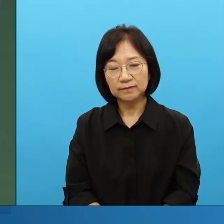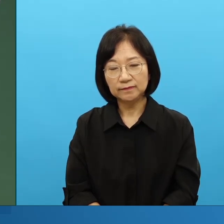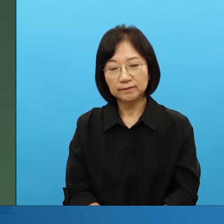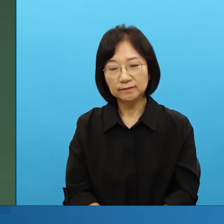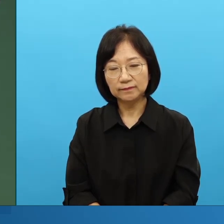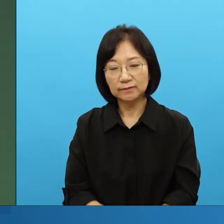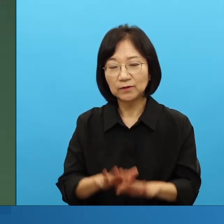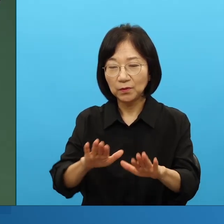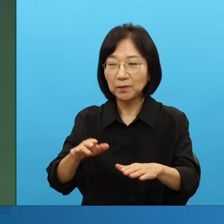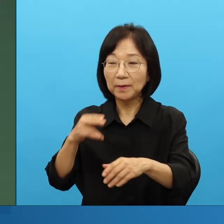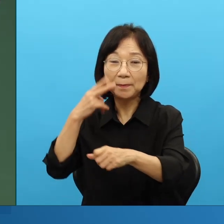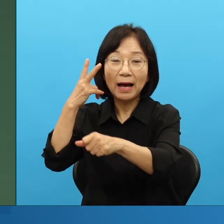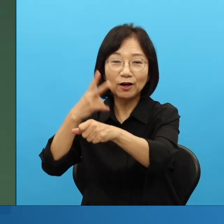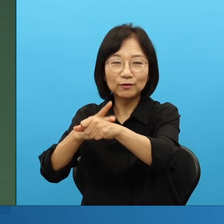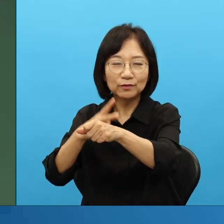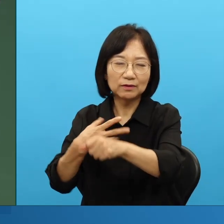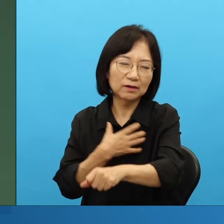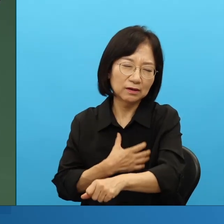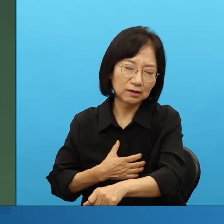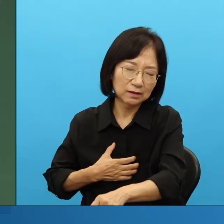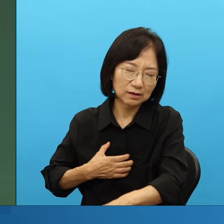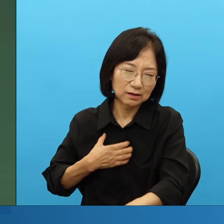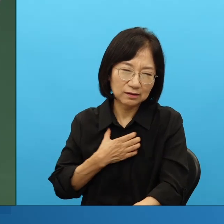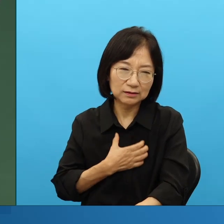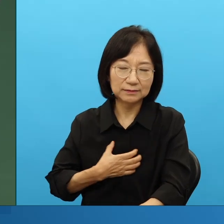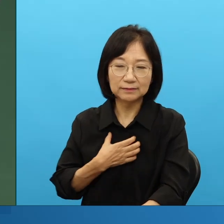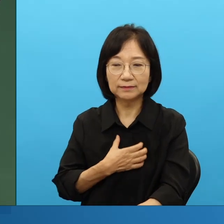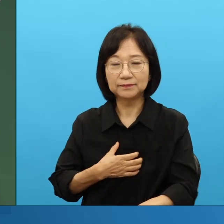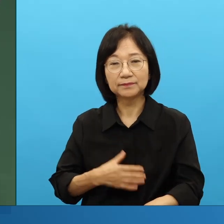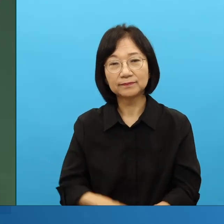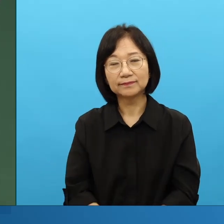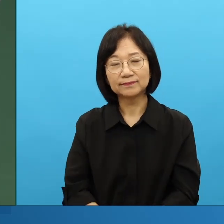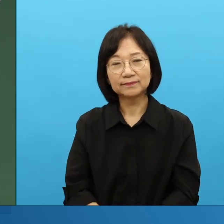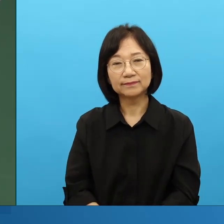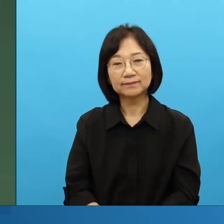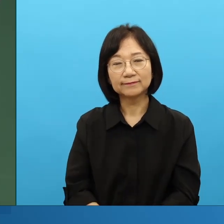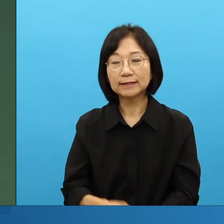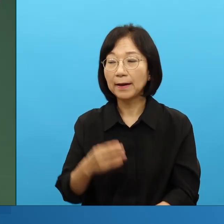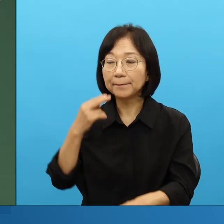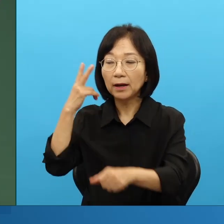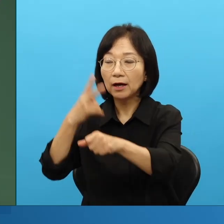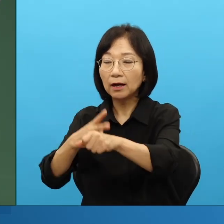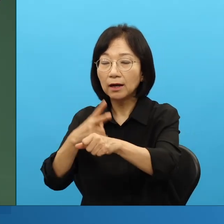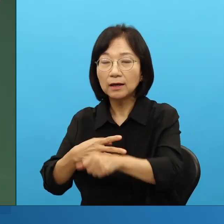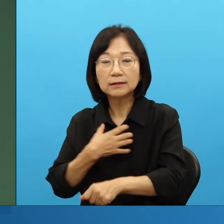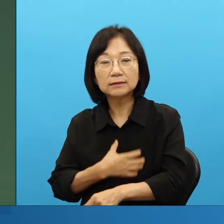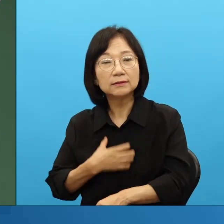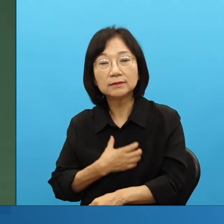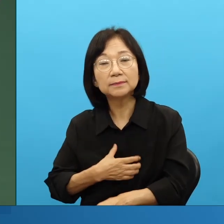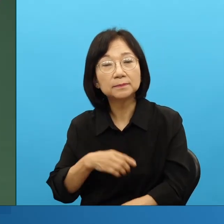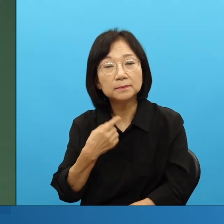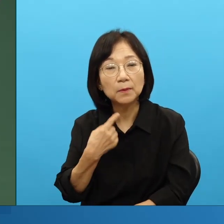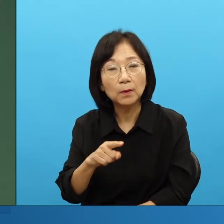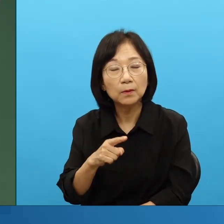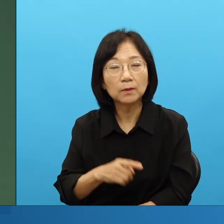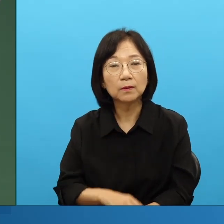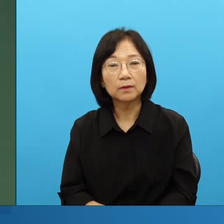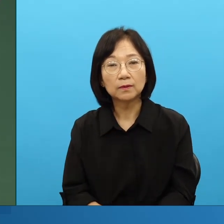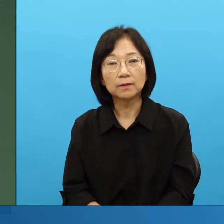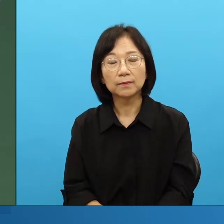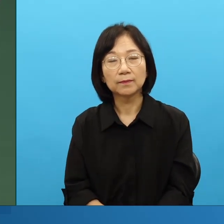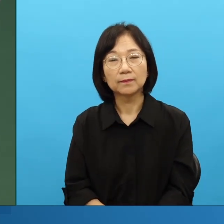바울의 근심입니다. 是保罗的忧愁。 바울은 무슨 근심을 했나니까요. 保罗有着怎样的忧愁呢？